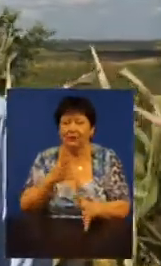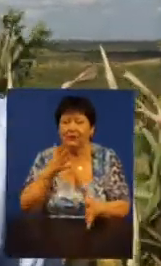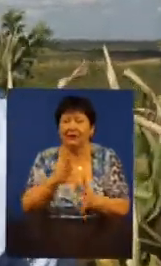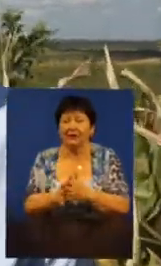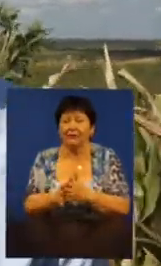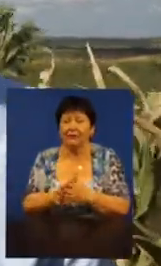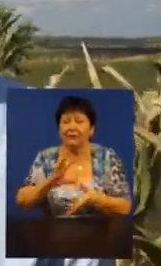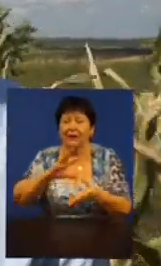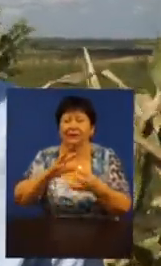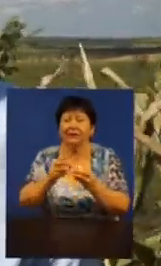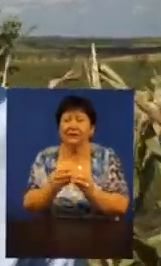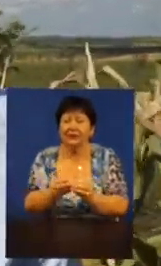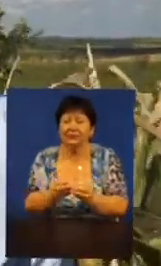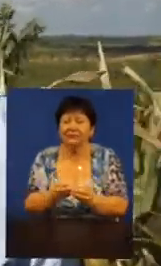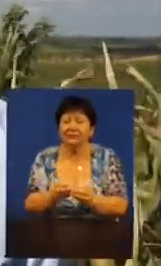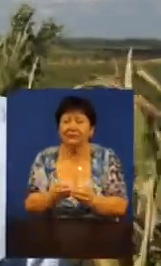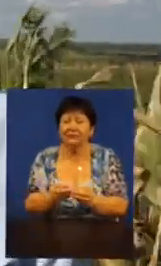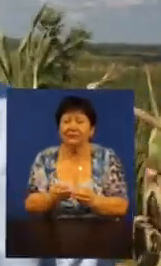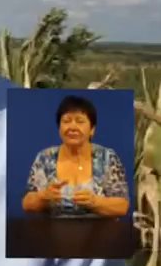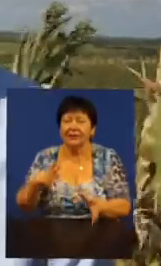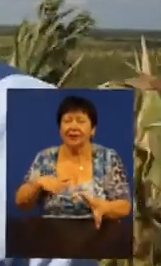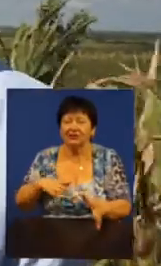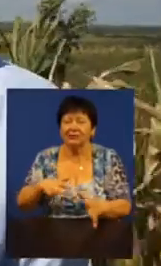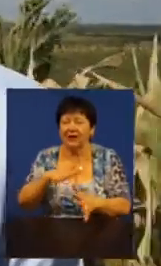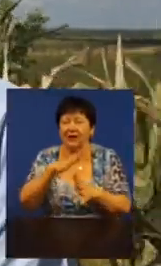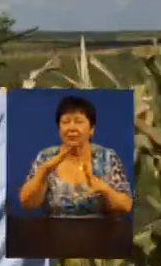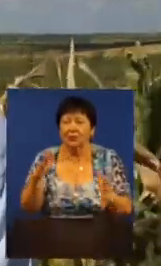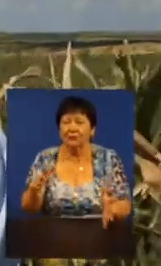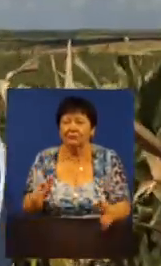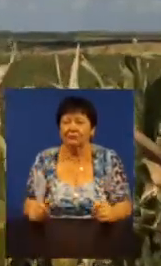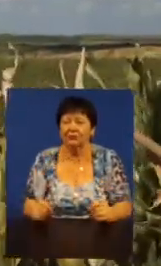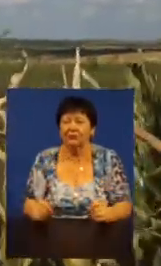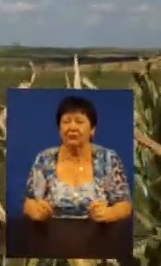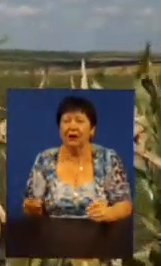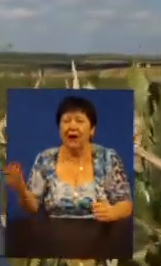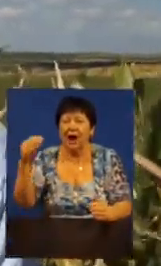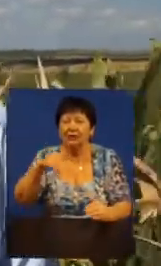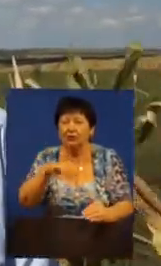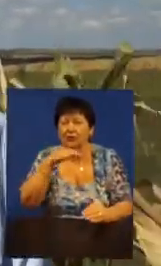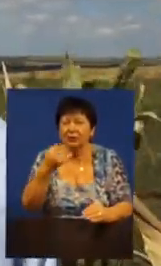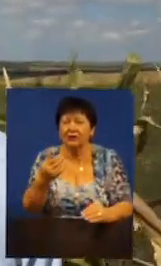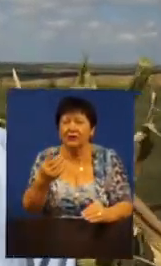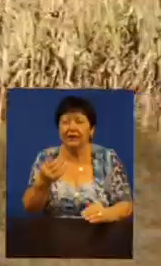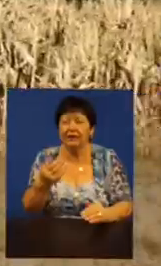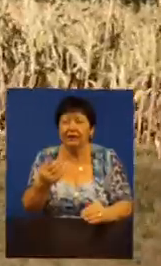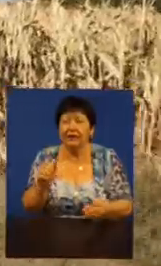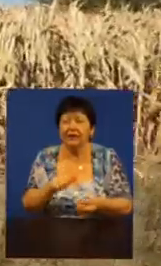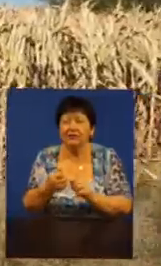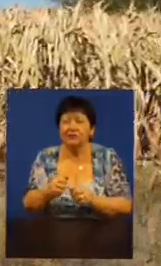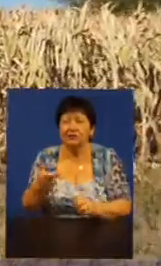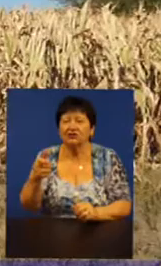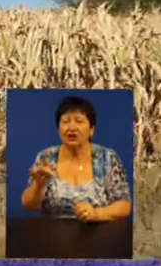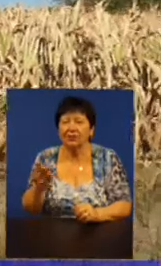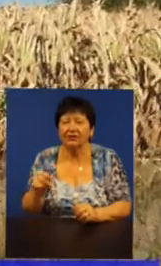dar rezultatul am așteptat tare bun. Produs mult îngrășăminte și gherbicide